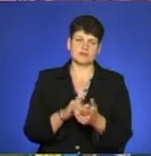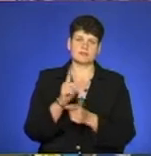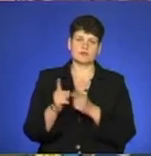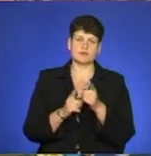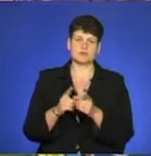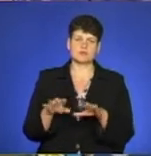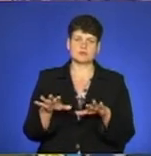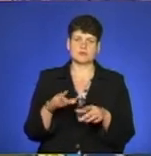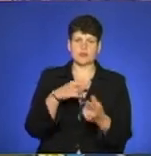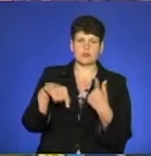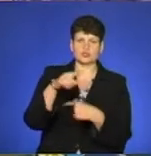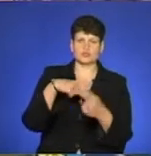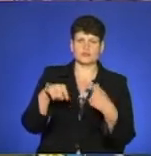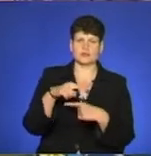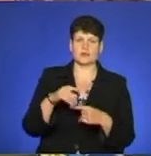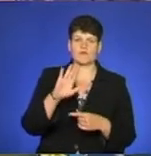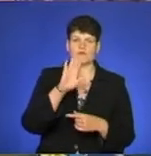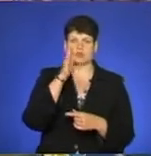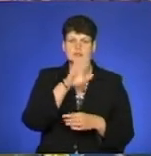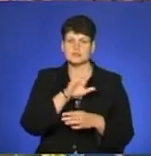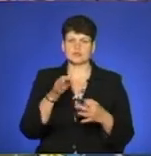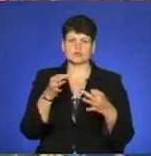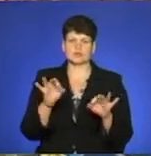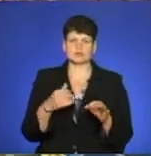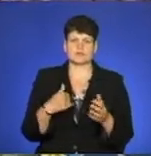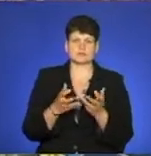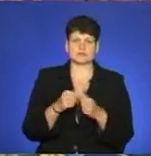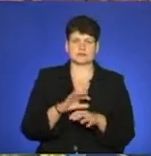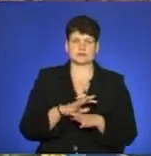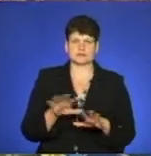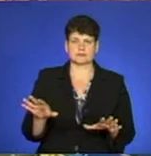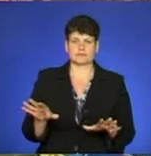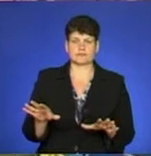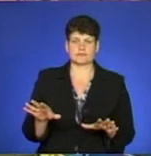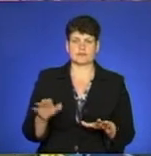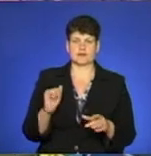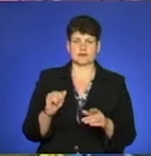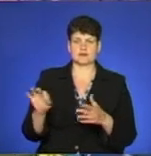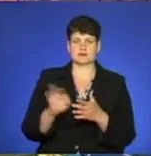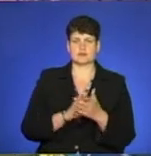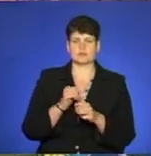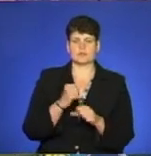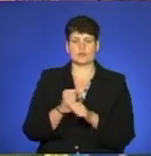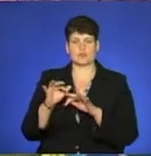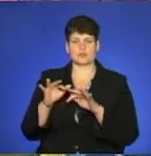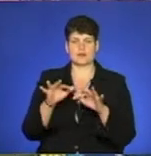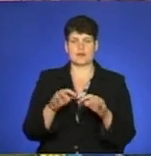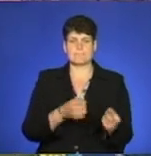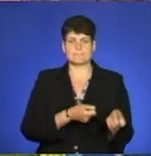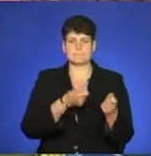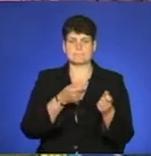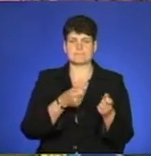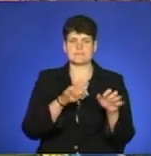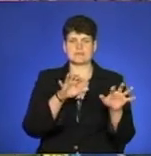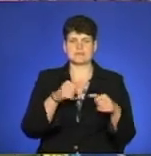позиції, заплутували ворога, щоб не допустити нашого, щоб вони не вичислили нас. І стрімко наносили удари, переносили вогонь